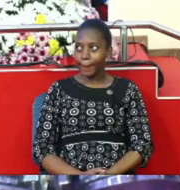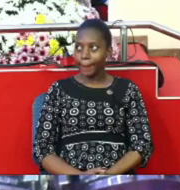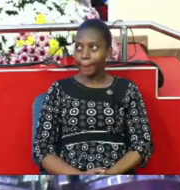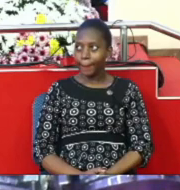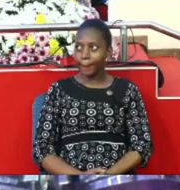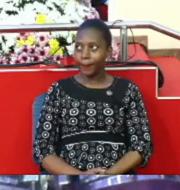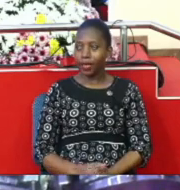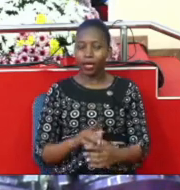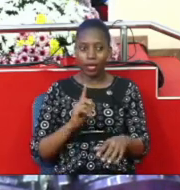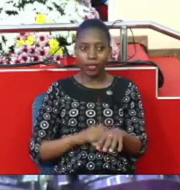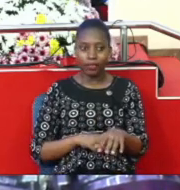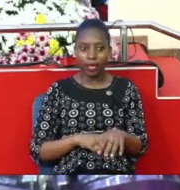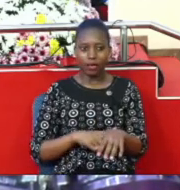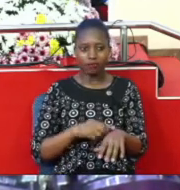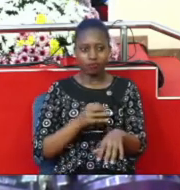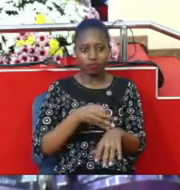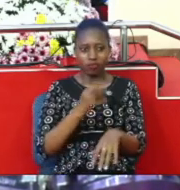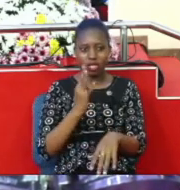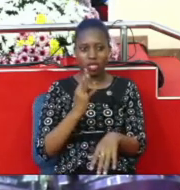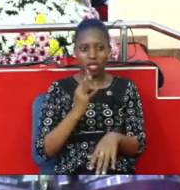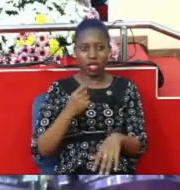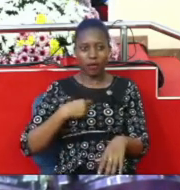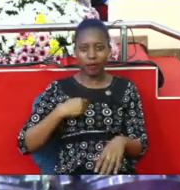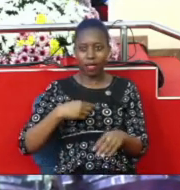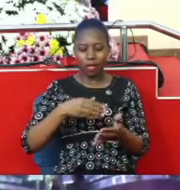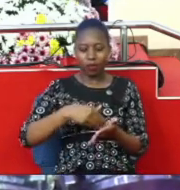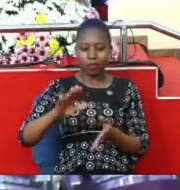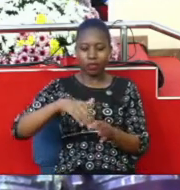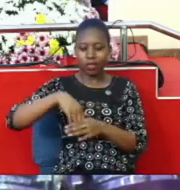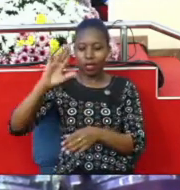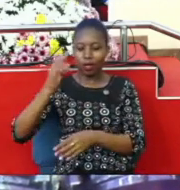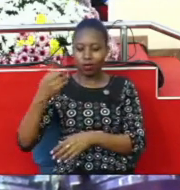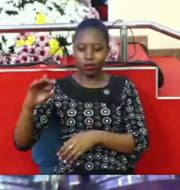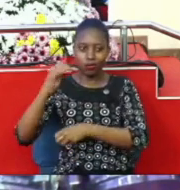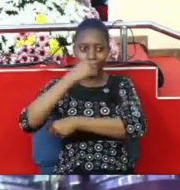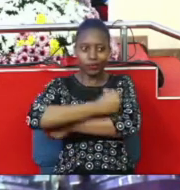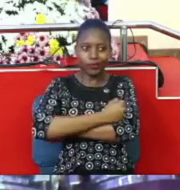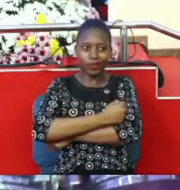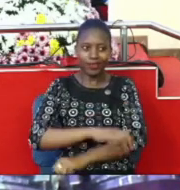At 3, ifika saa 9, I was expelled. Nikafukuzwa shule.